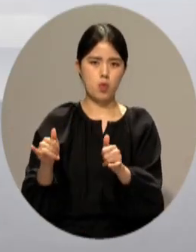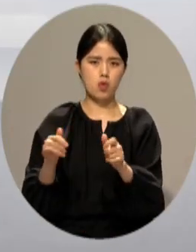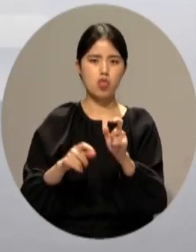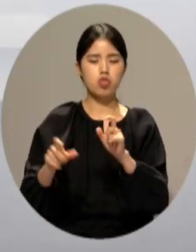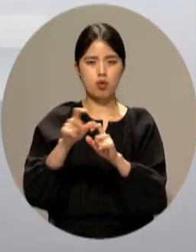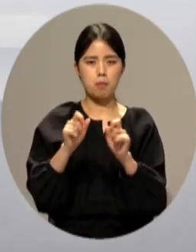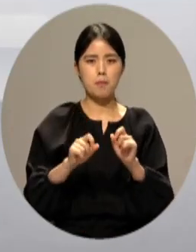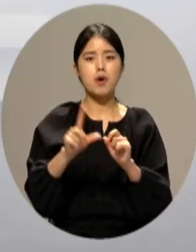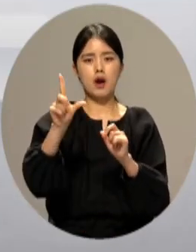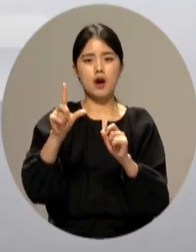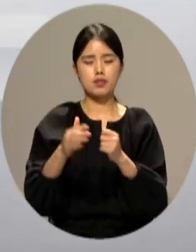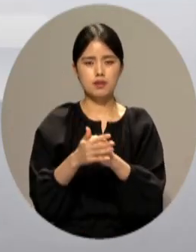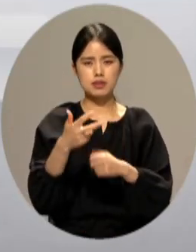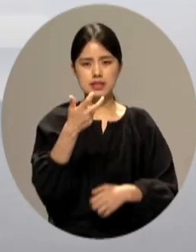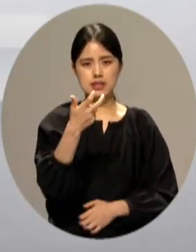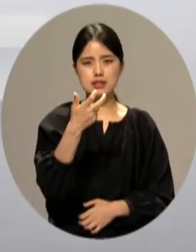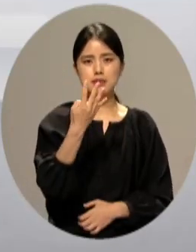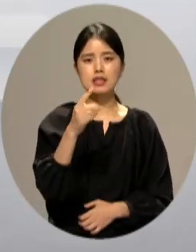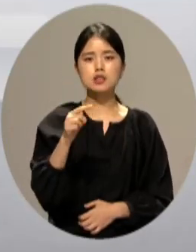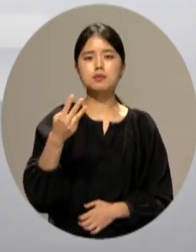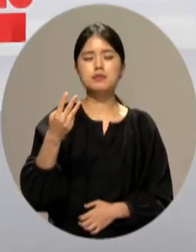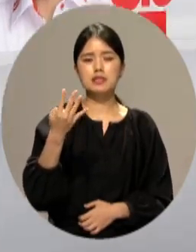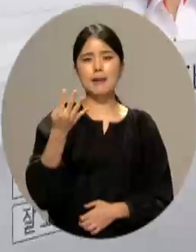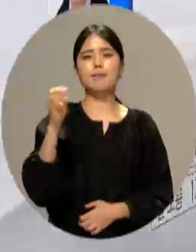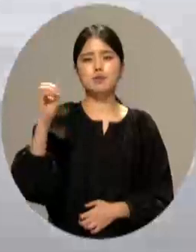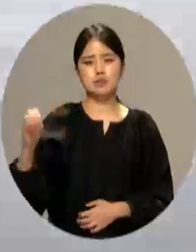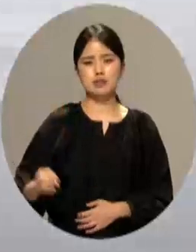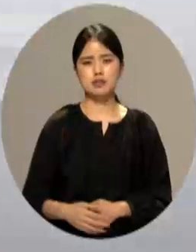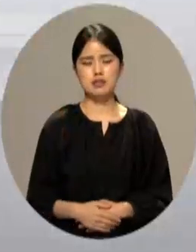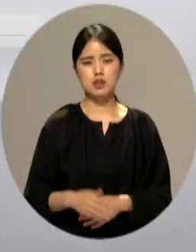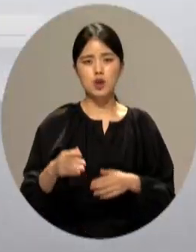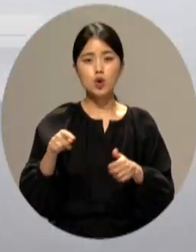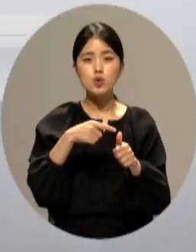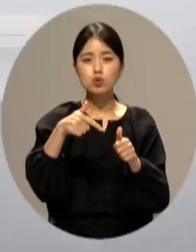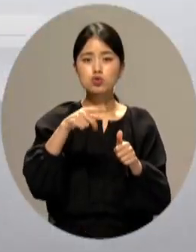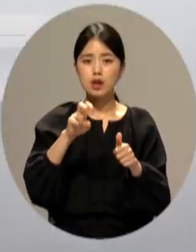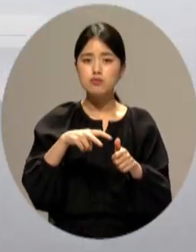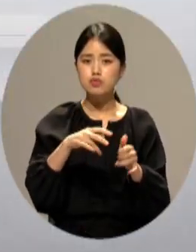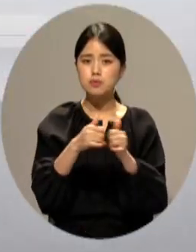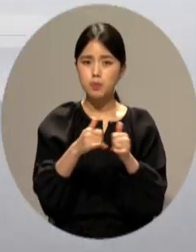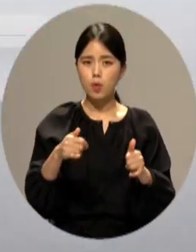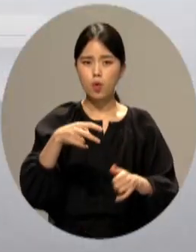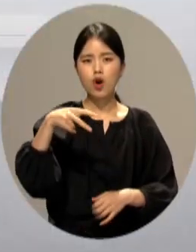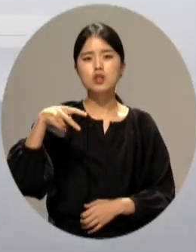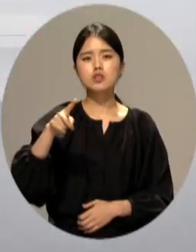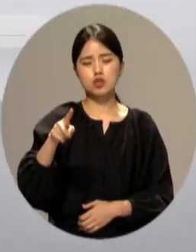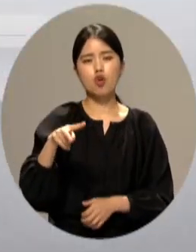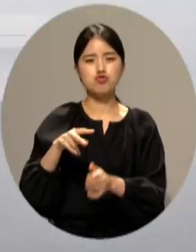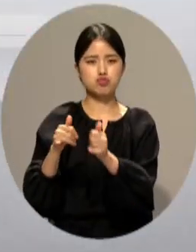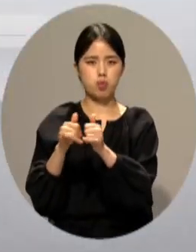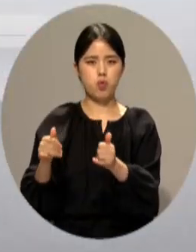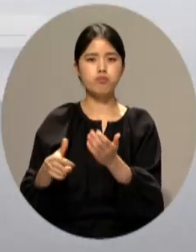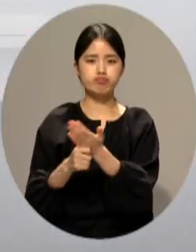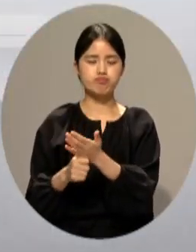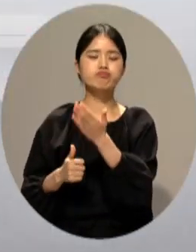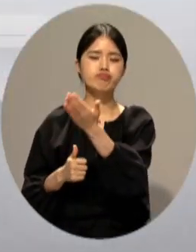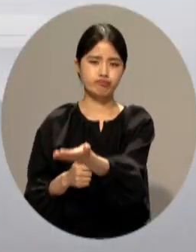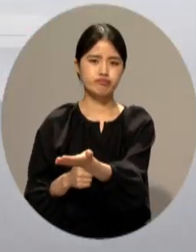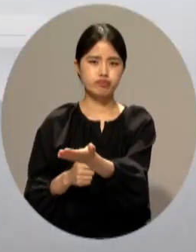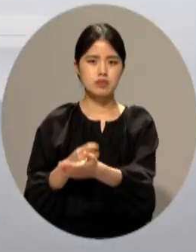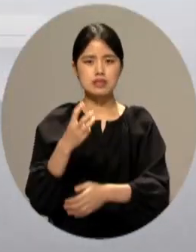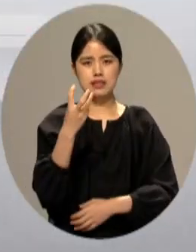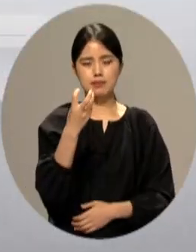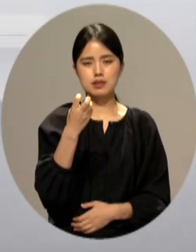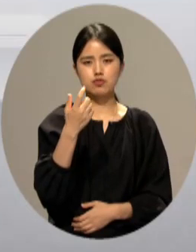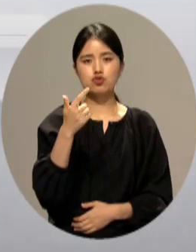더 올라 74.4% 였읍니다 교육감 후보 중에는 썩어서 후보에게 투표할 게 따내 유권자가